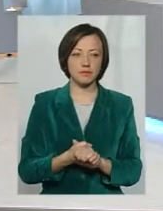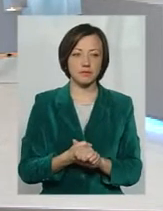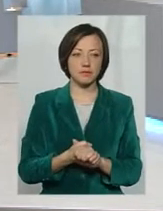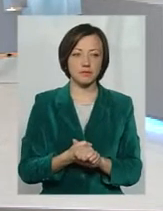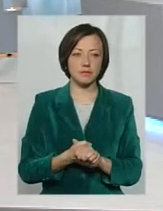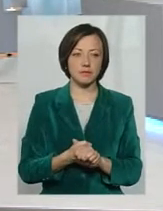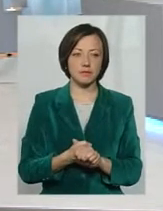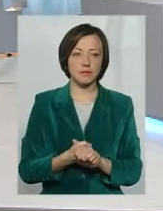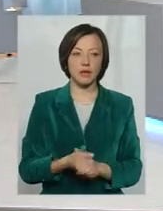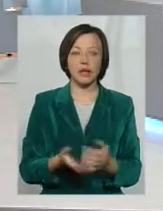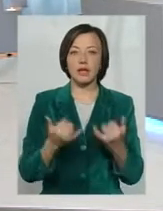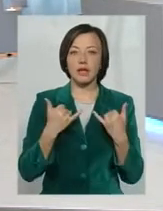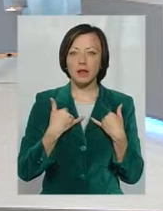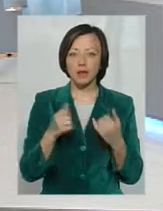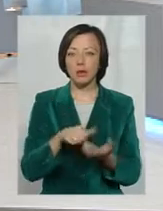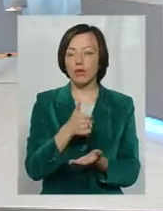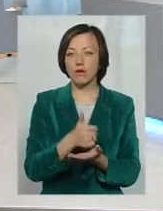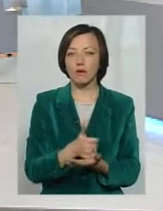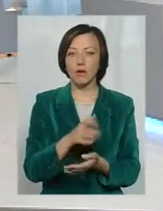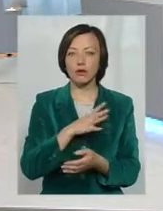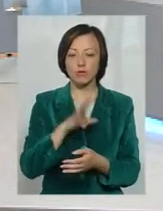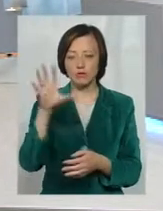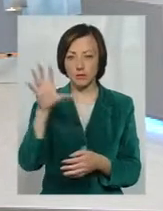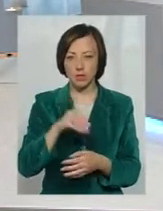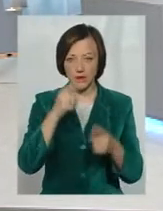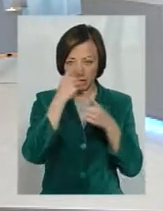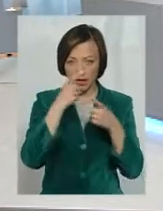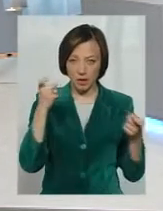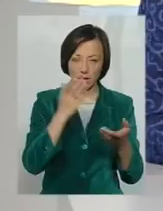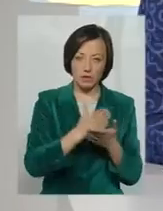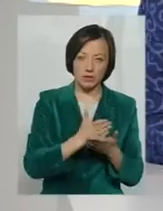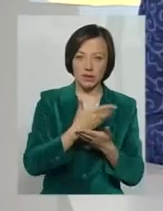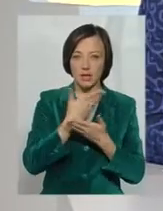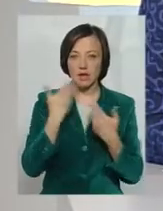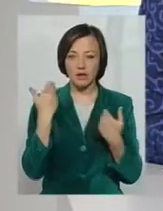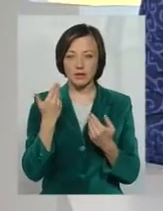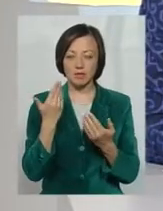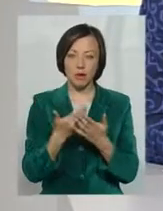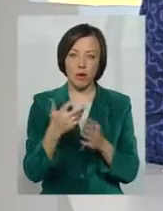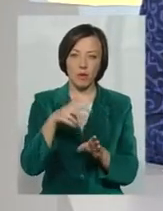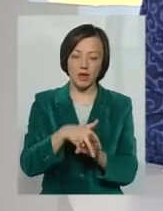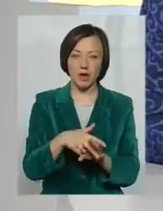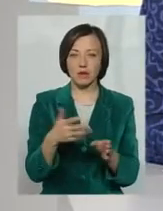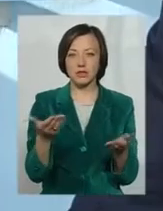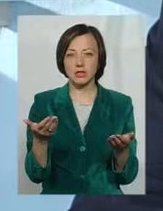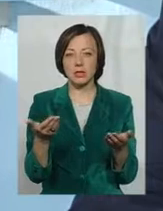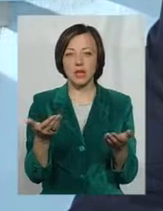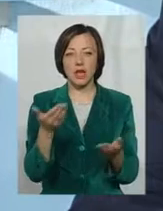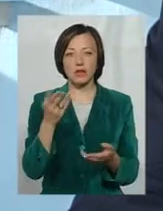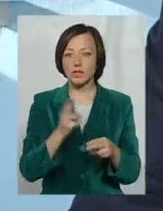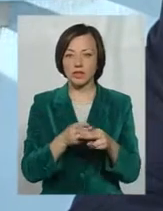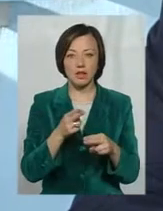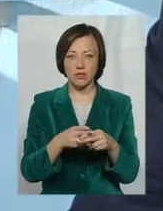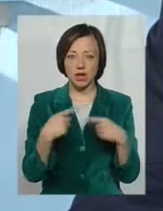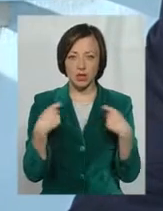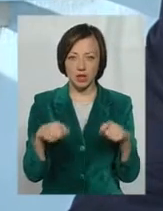відображена інформація про відсутність або наявність певних обтяжень. Якщо вони не мішають